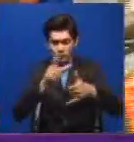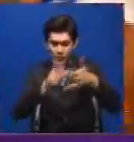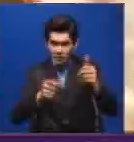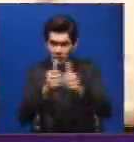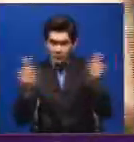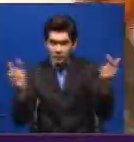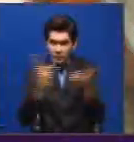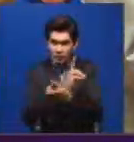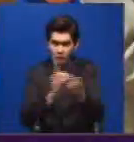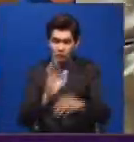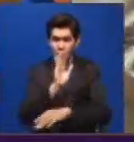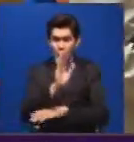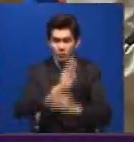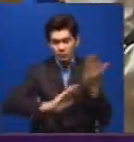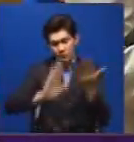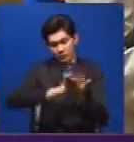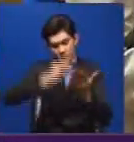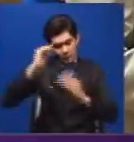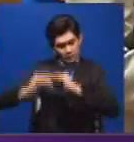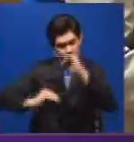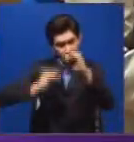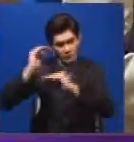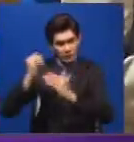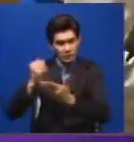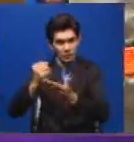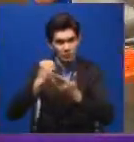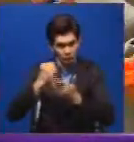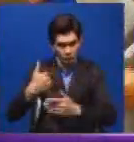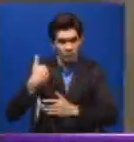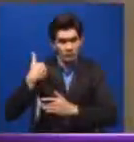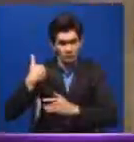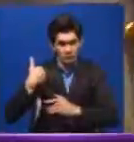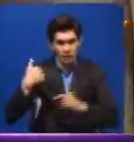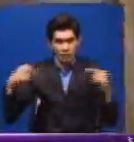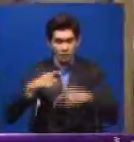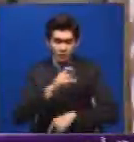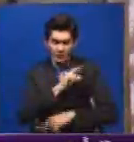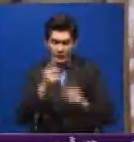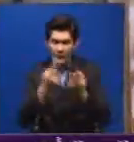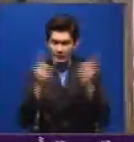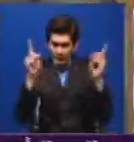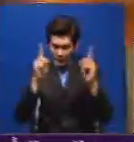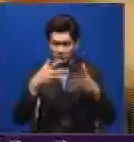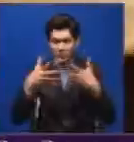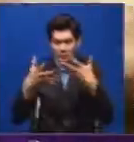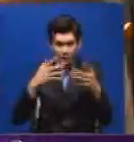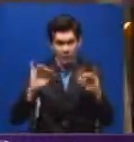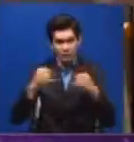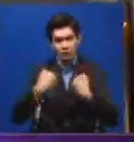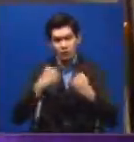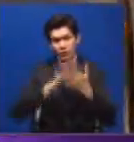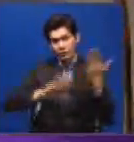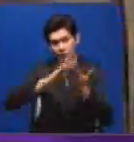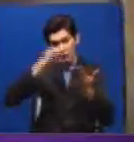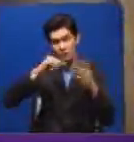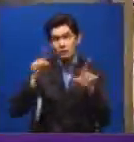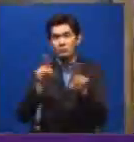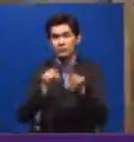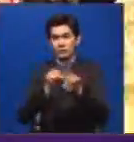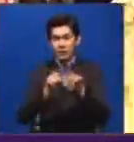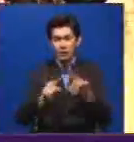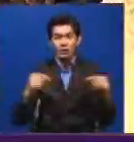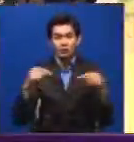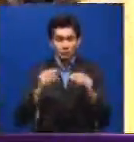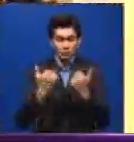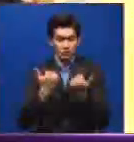คมและประเทศชาติช่วยกันพัฒนาชาติบ้านเมืองแม้นับถือศาสนาต่างกันก็เป็นเจ้าของประเทศได้เช่นเดียวกัน